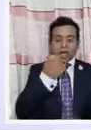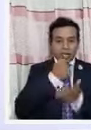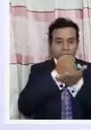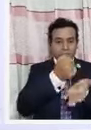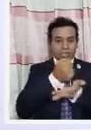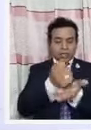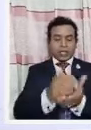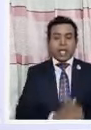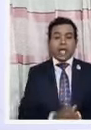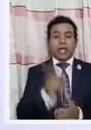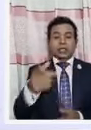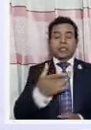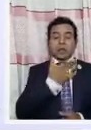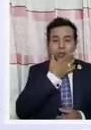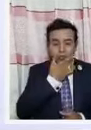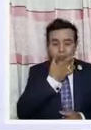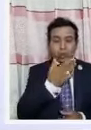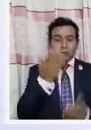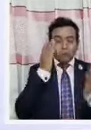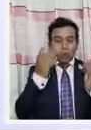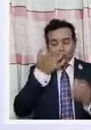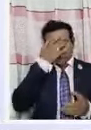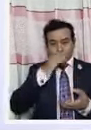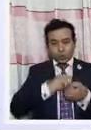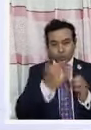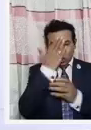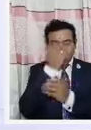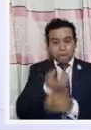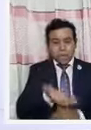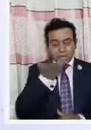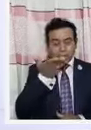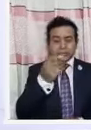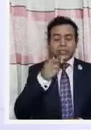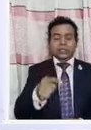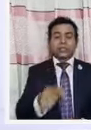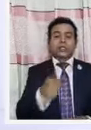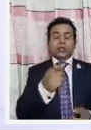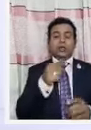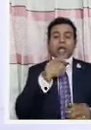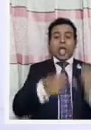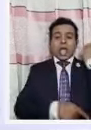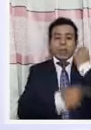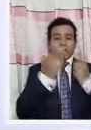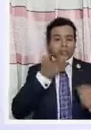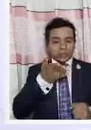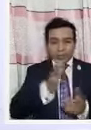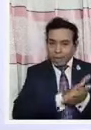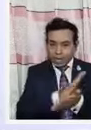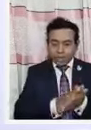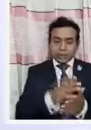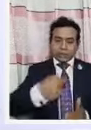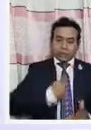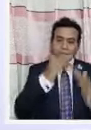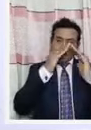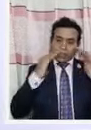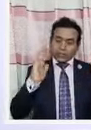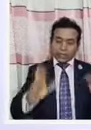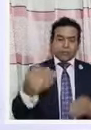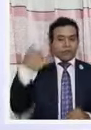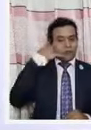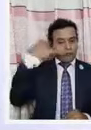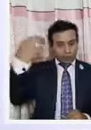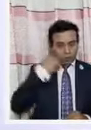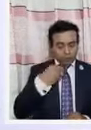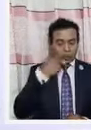নমুনা দিতে পারেন, এবং যাদের প্রয়োজন বুথে যেতে পারেন না তাদের জন্য ঢাকায় বাসায় গিয়ে